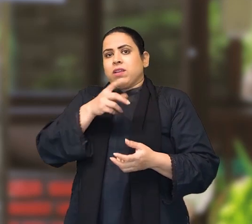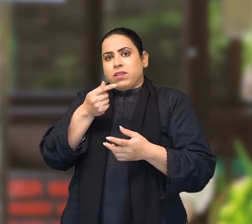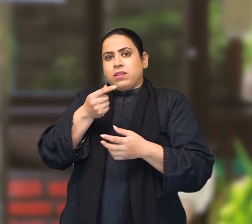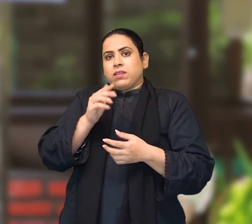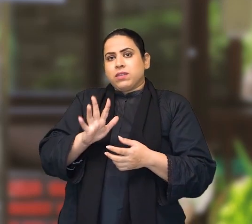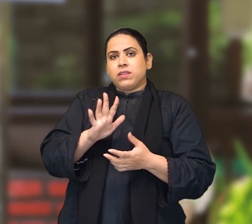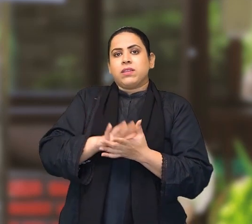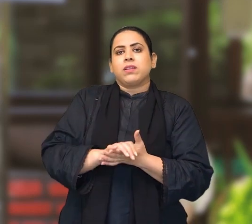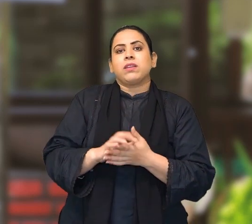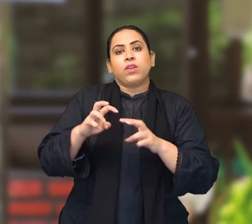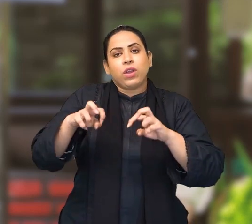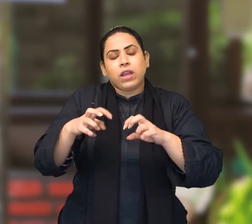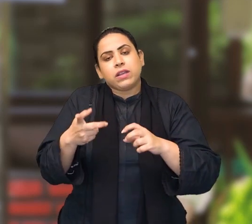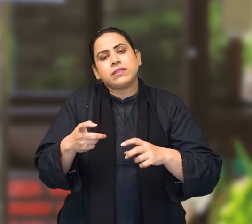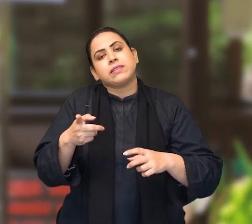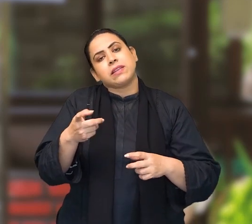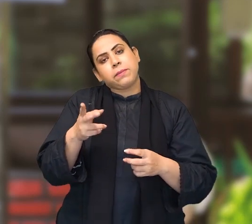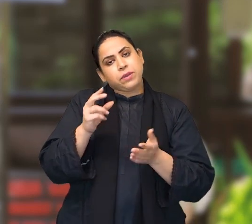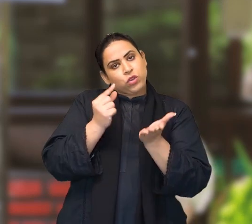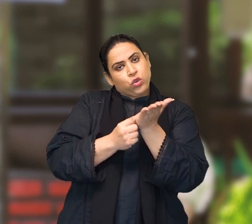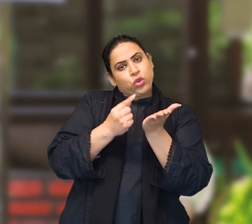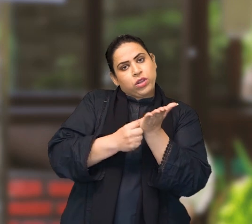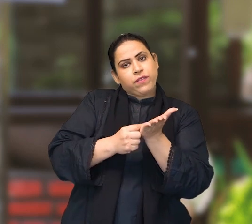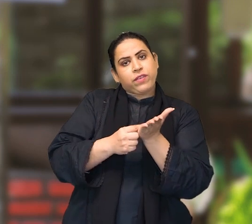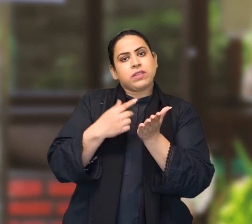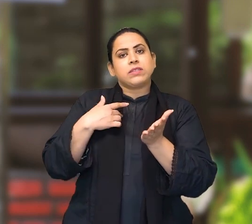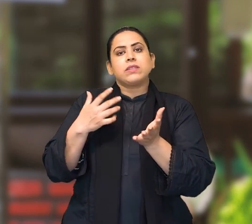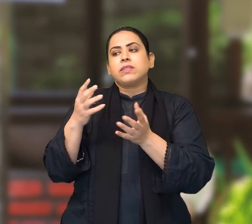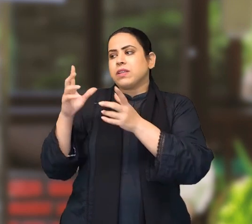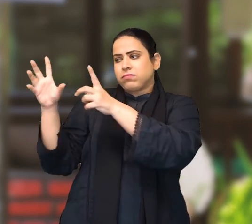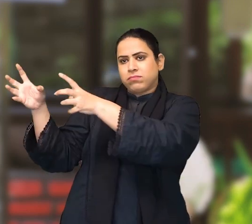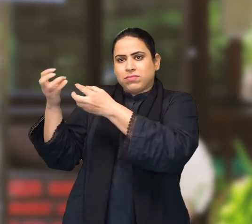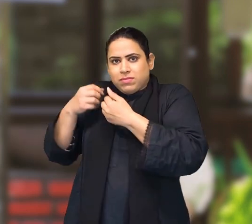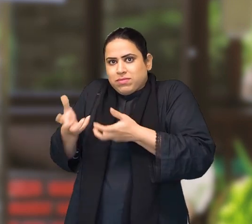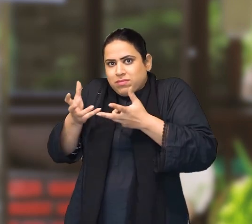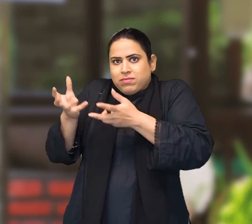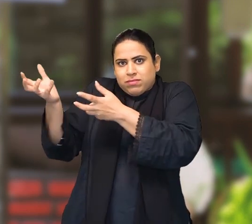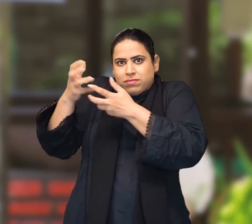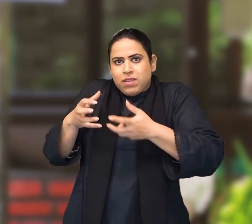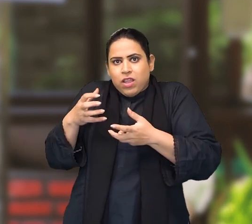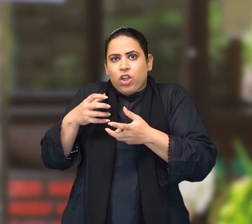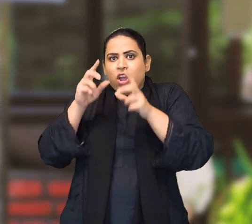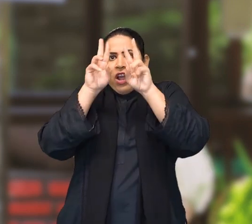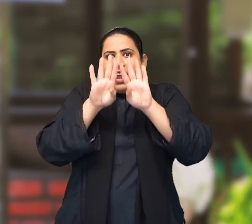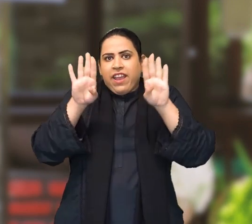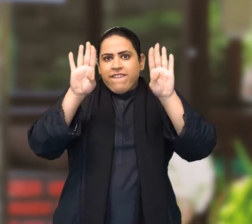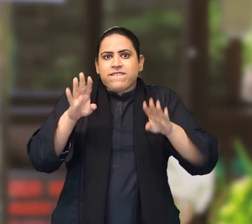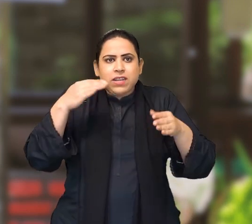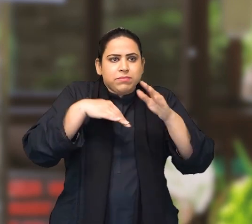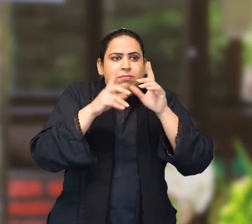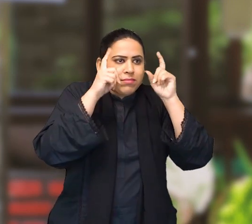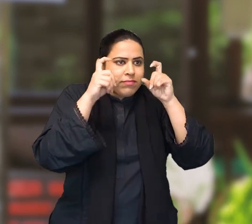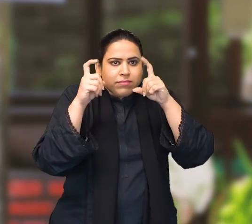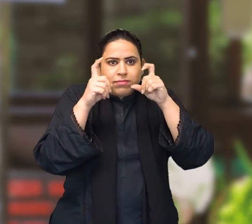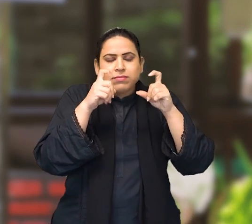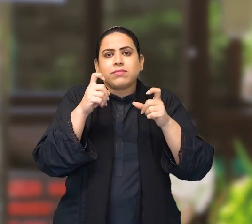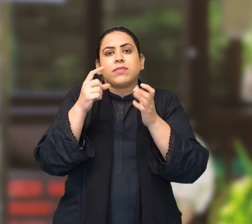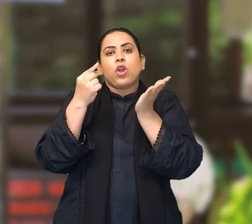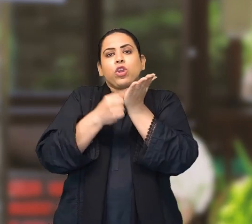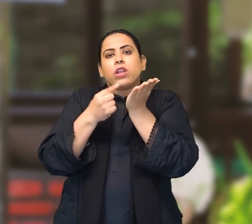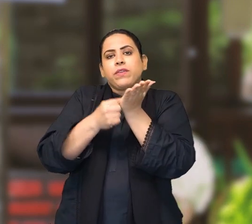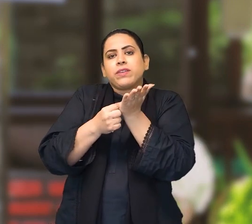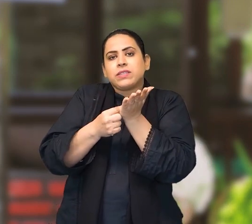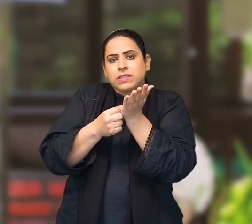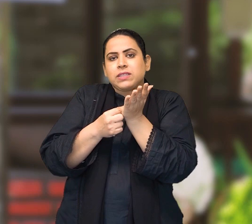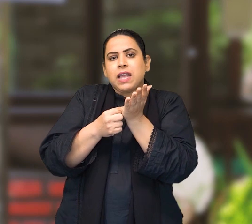to pay the university की fees और इस तरह की चीज़ें. तो हम लोग यूनिवर्सिटी से कैमराज वगैरह ले लेते थे और हम लोग इवेंट्स पे बेसिकली जाया करते थे और उधर यूनिवर्सिटी